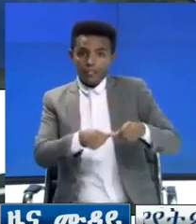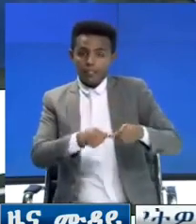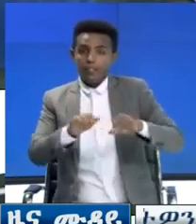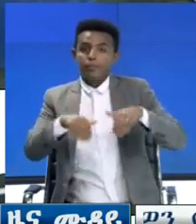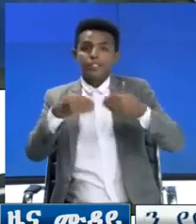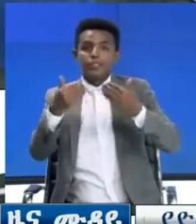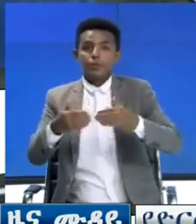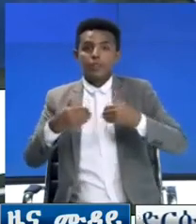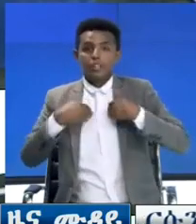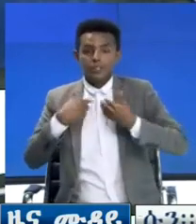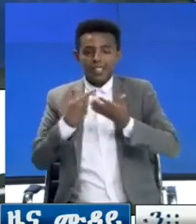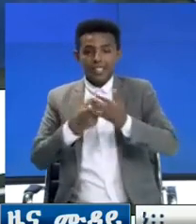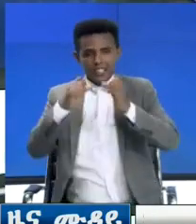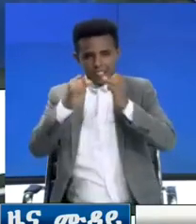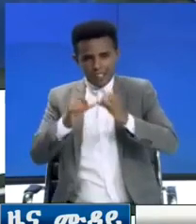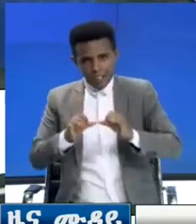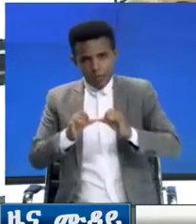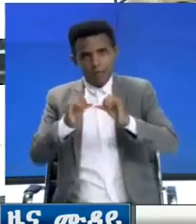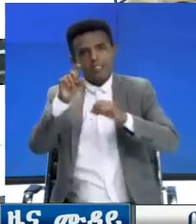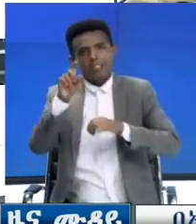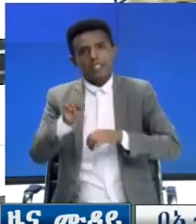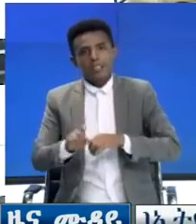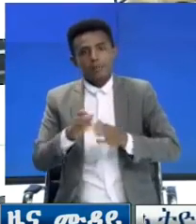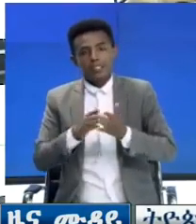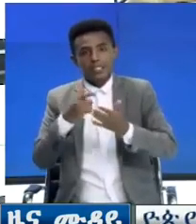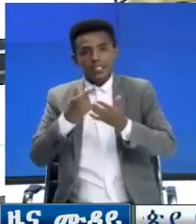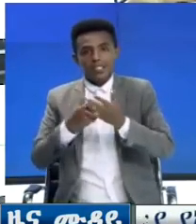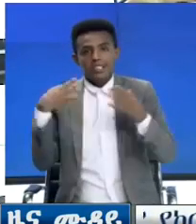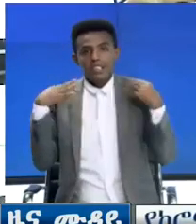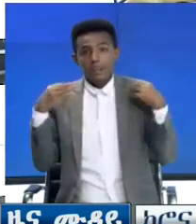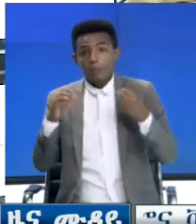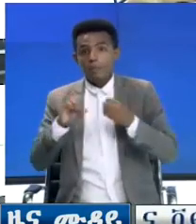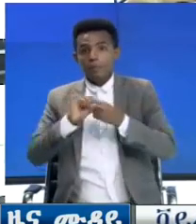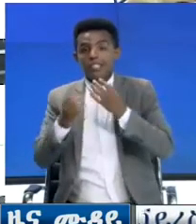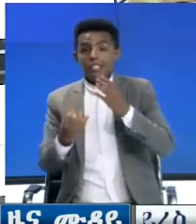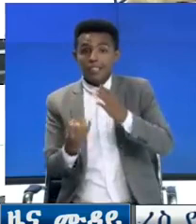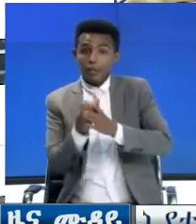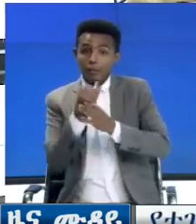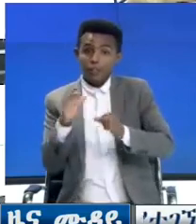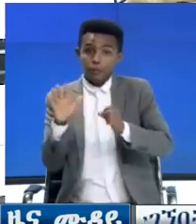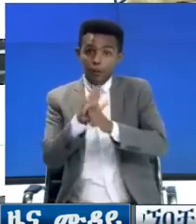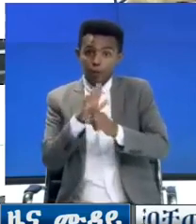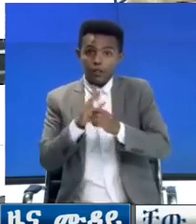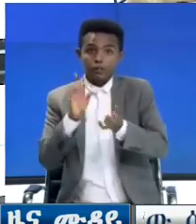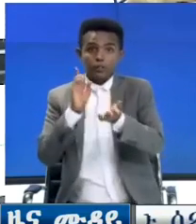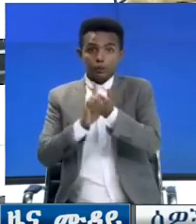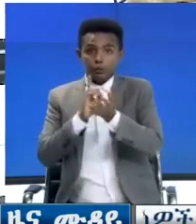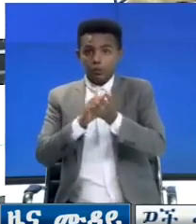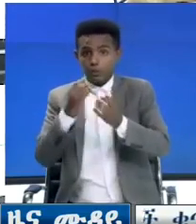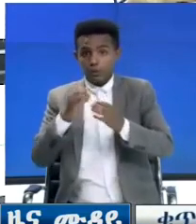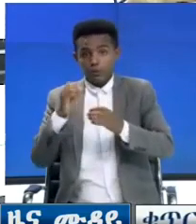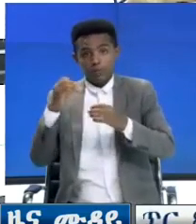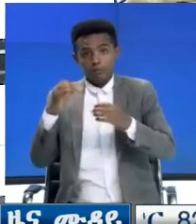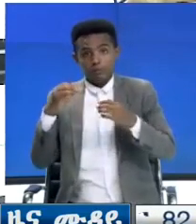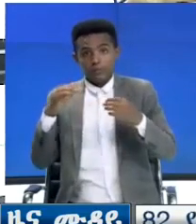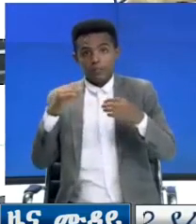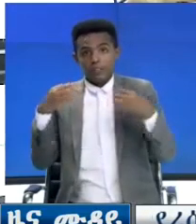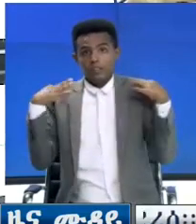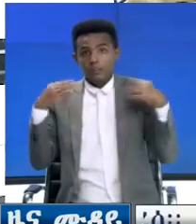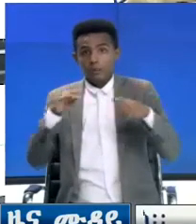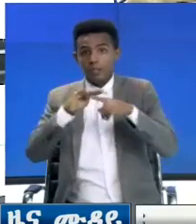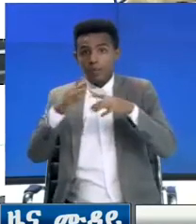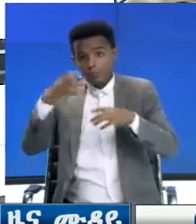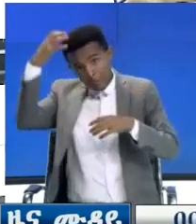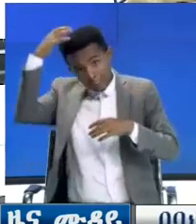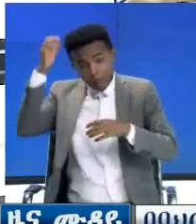ይሄ ተጠናክሮ መቀጠል አለበት ብዬ አምናለሁ። የጤና መሰረተ ልማቶችን ማሟላት፣ የህክምና ባለሙያዎችና የመንግስት ምክር ሀሳቦችን መተግበር